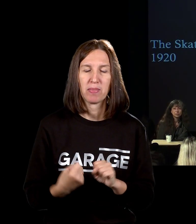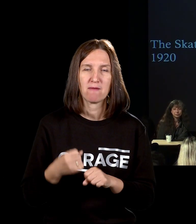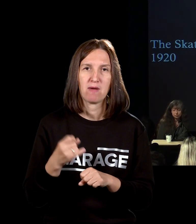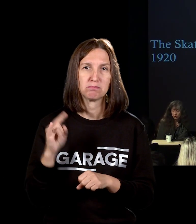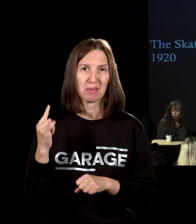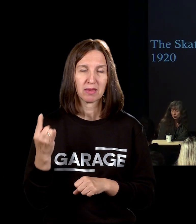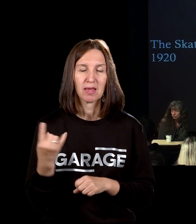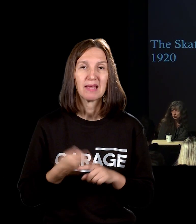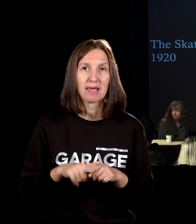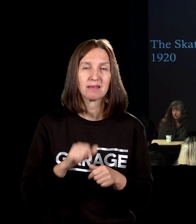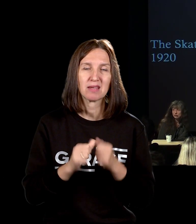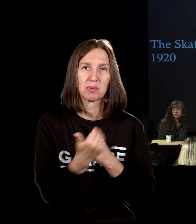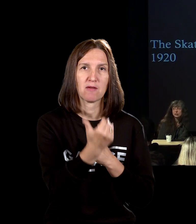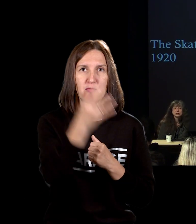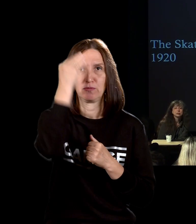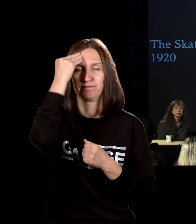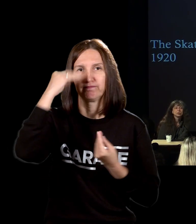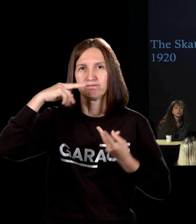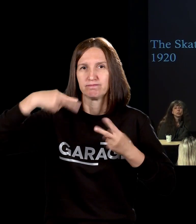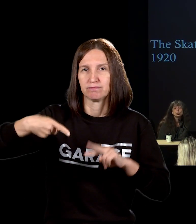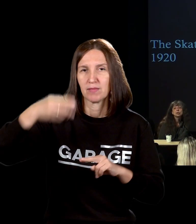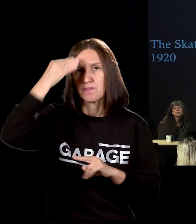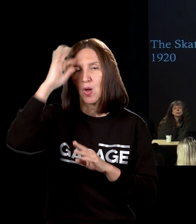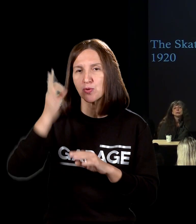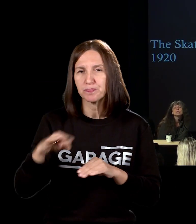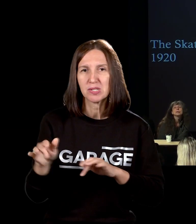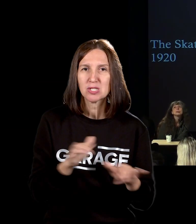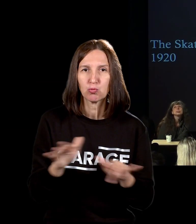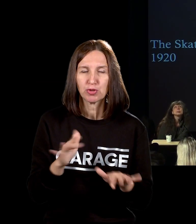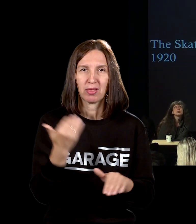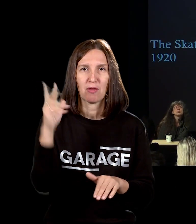из образов, один из сюжетов